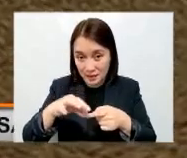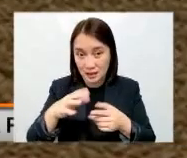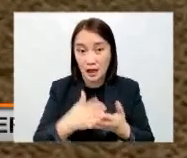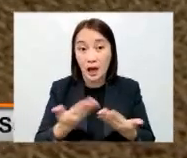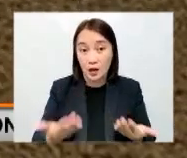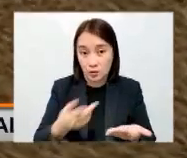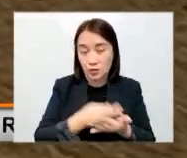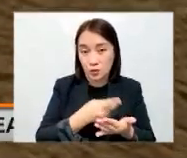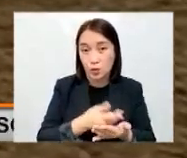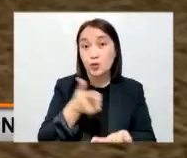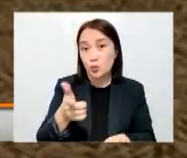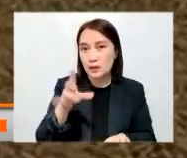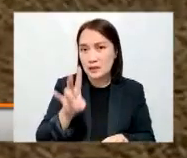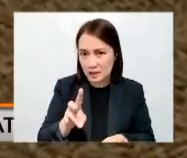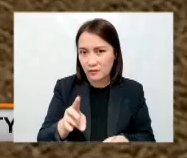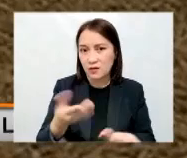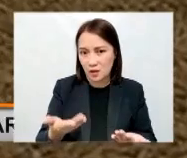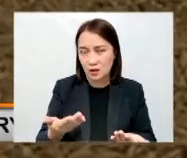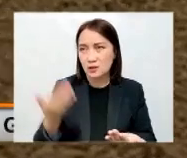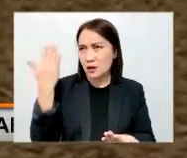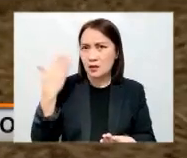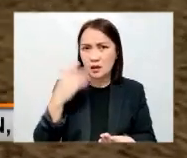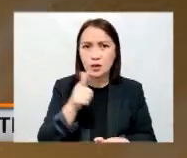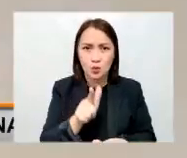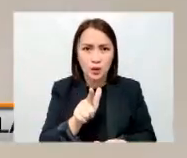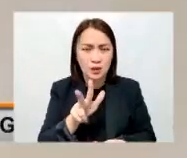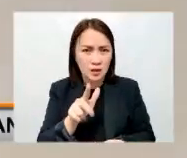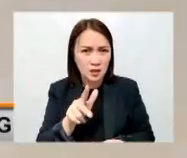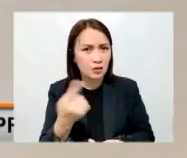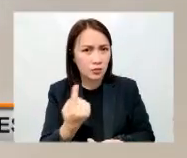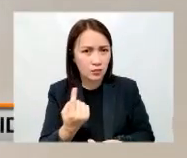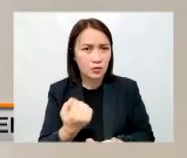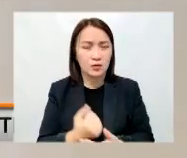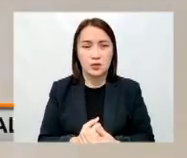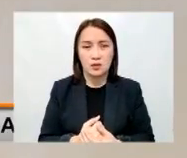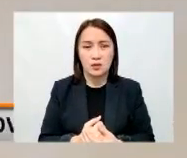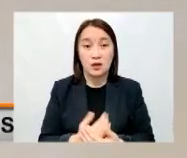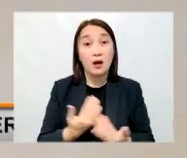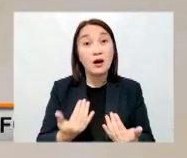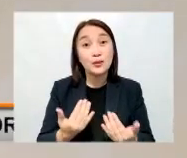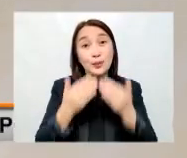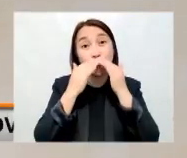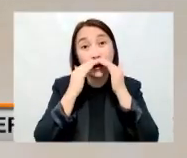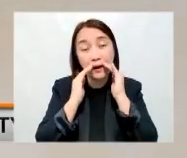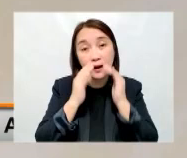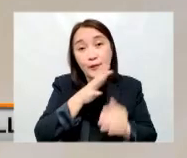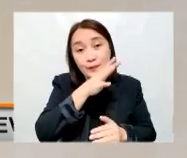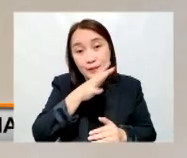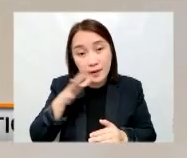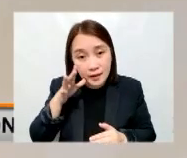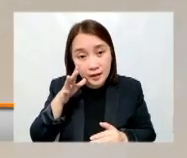ang kada kilo mula sa dating 23 pesos. Ang malungkot po ngayon, yung farmer, wala na sa amin